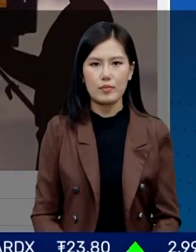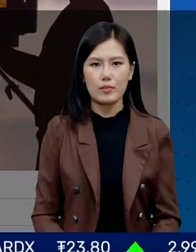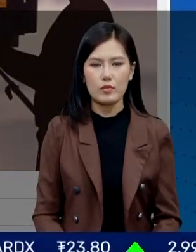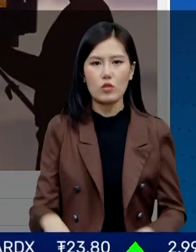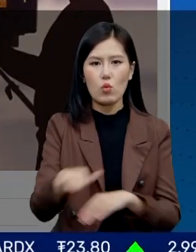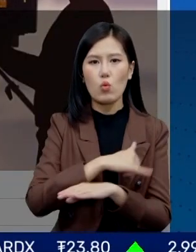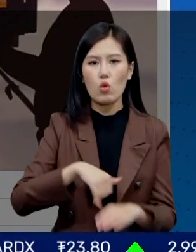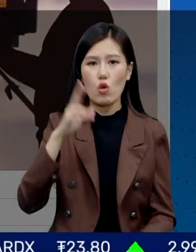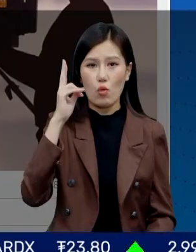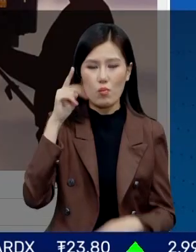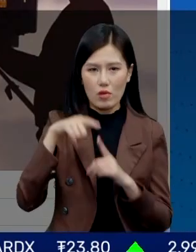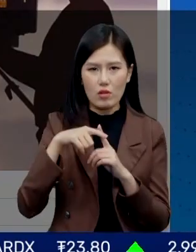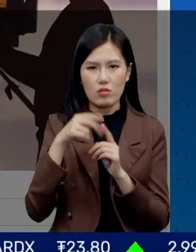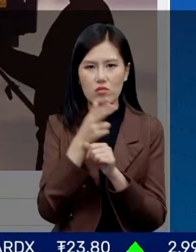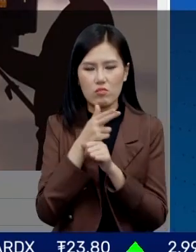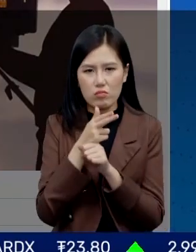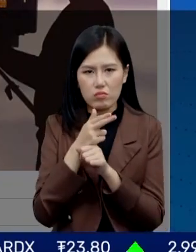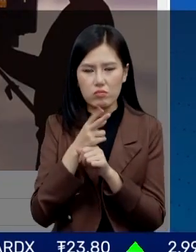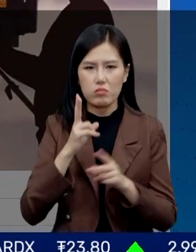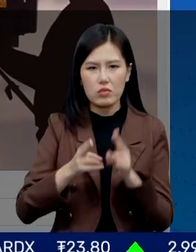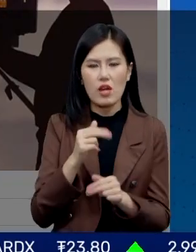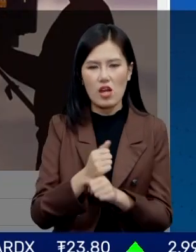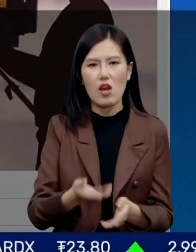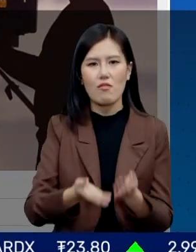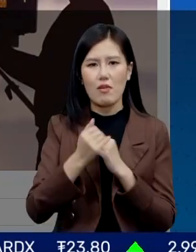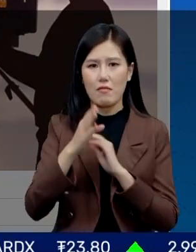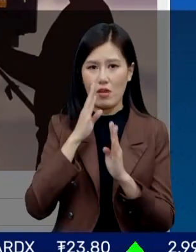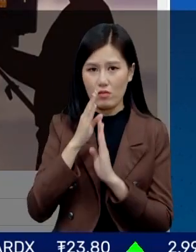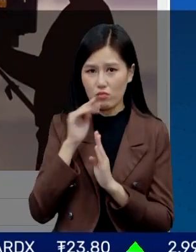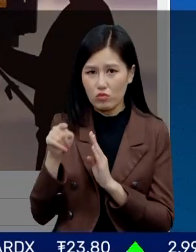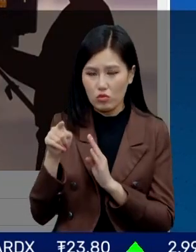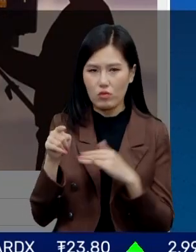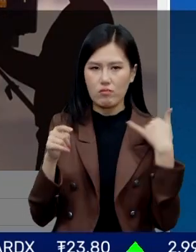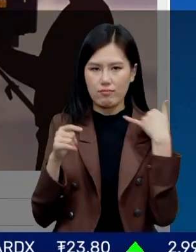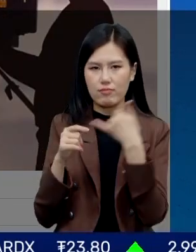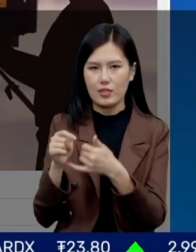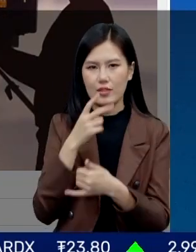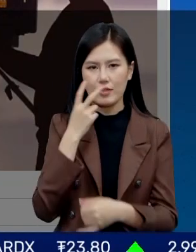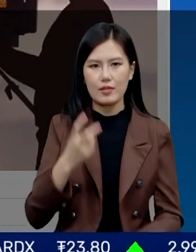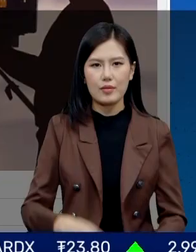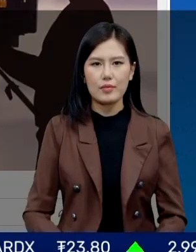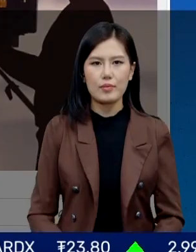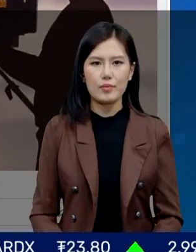Төрөөмчд компанид зураглаач эвлүүлэгч ажил авна гэх Facebook нийтээсэн зарын дагуу бид холбогдлоо.